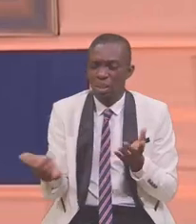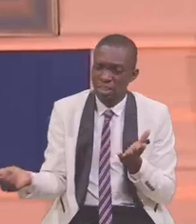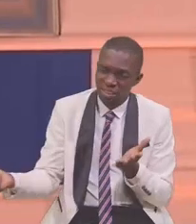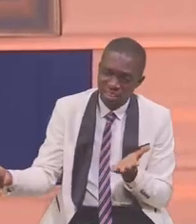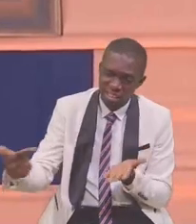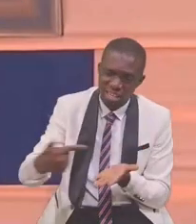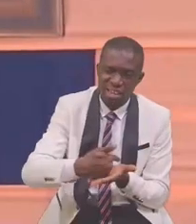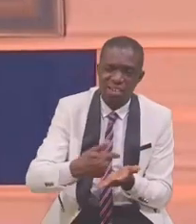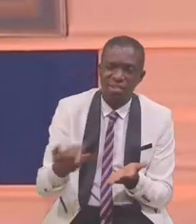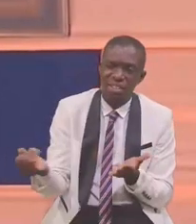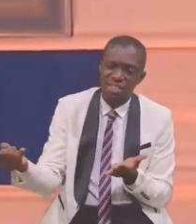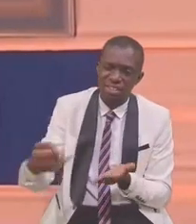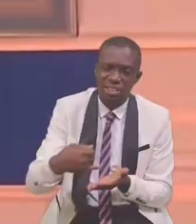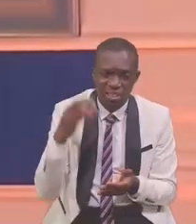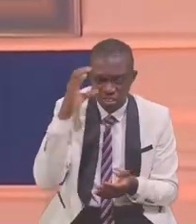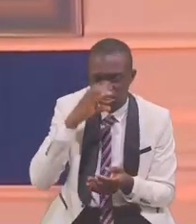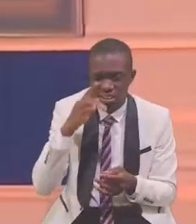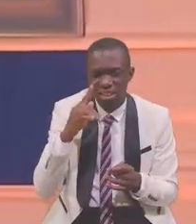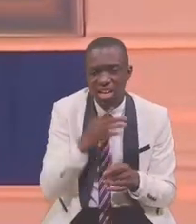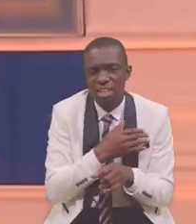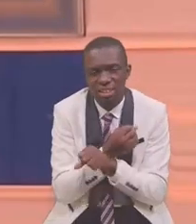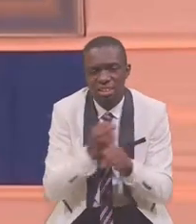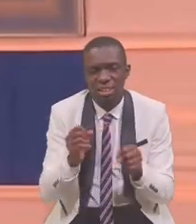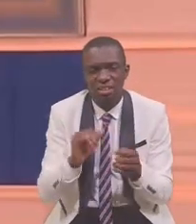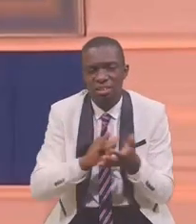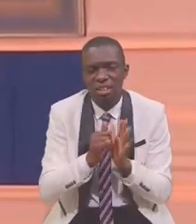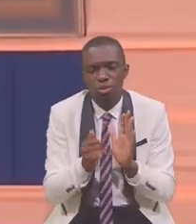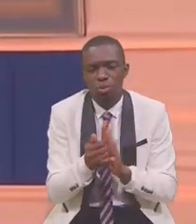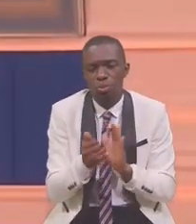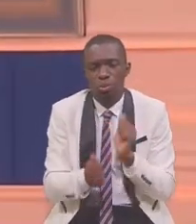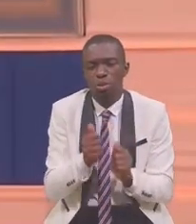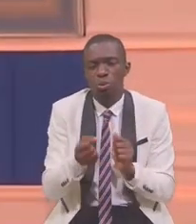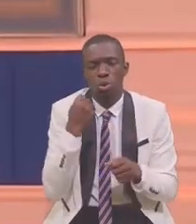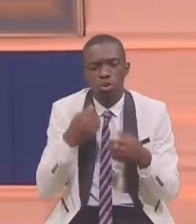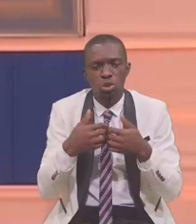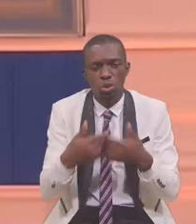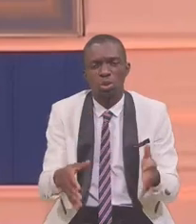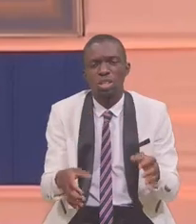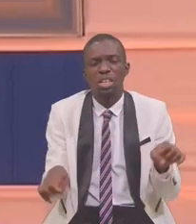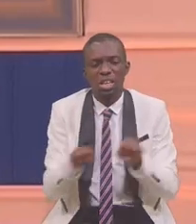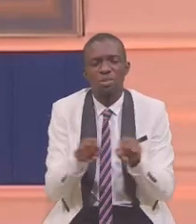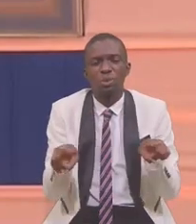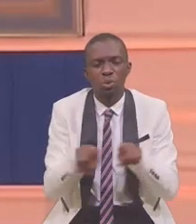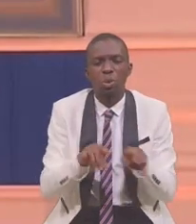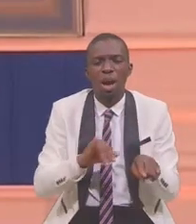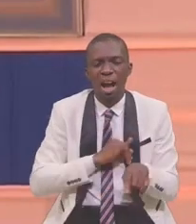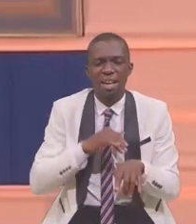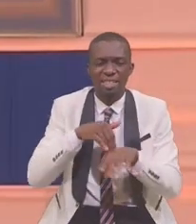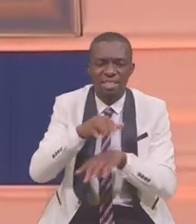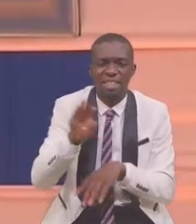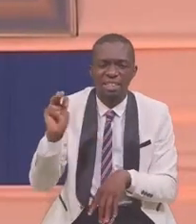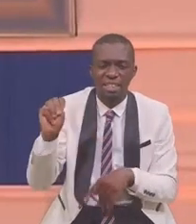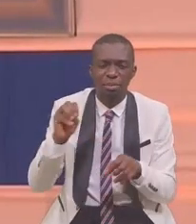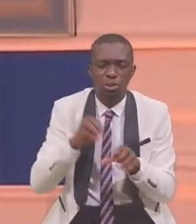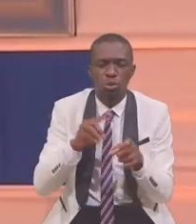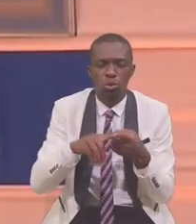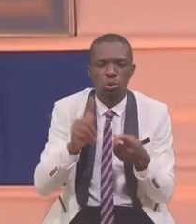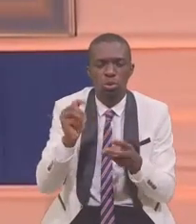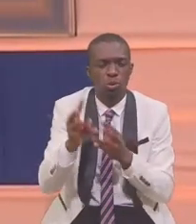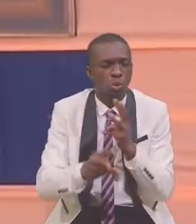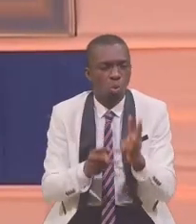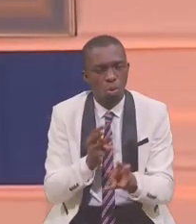sauver ce qui était perdu, je les ai aussi envoyés dans le monde. Je les ai aussi